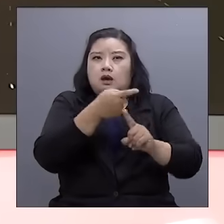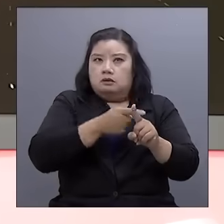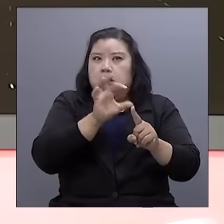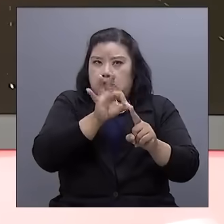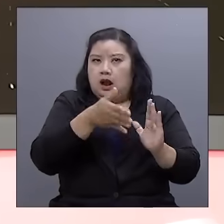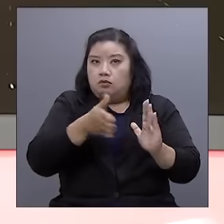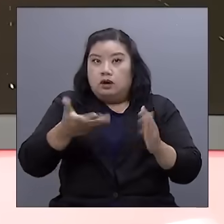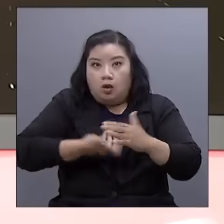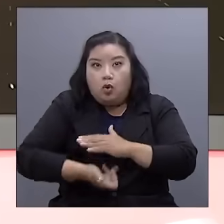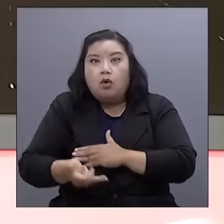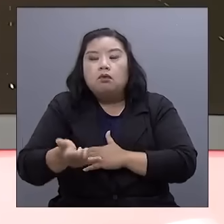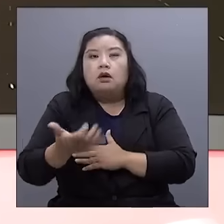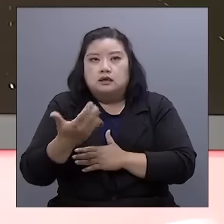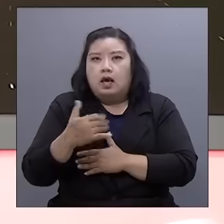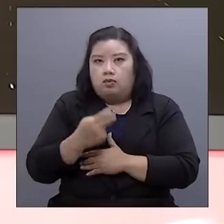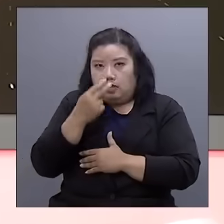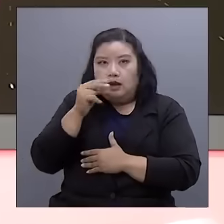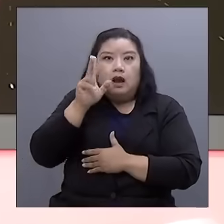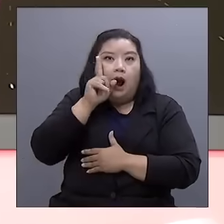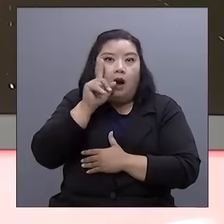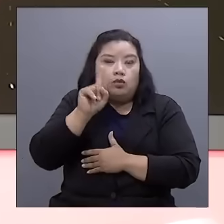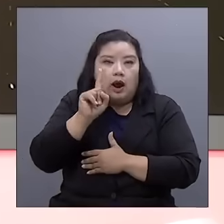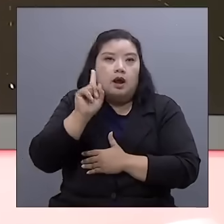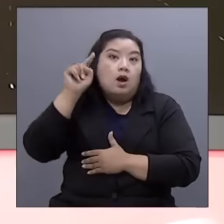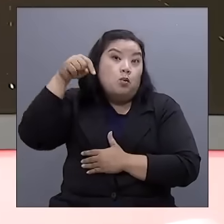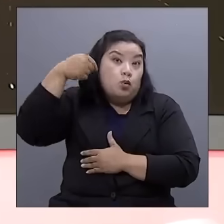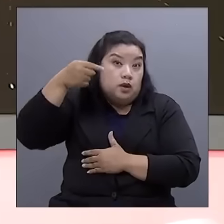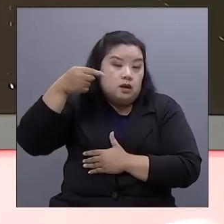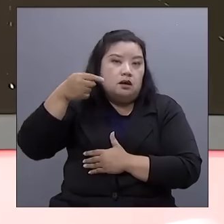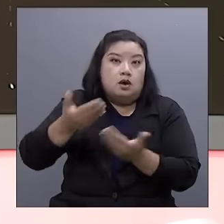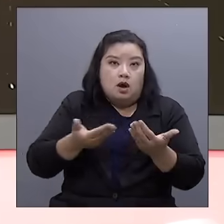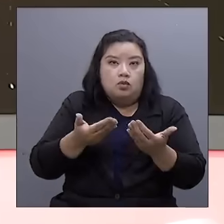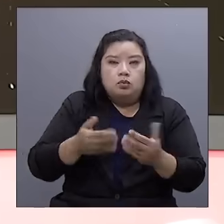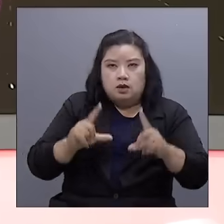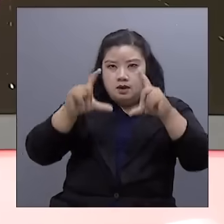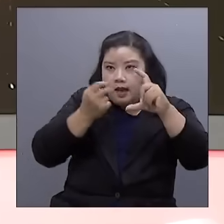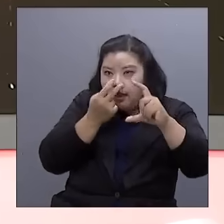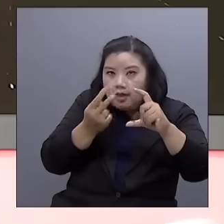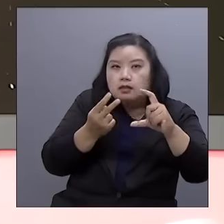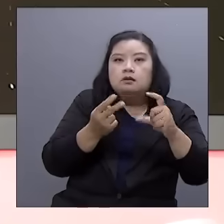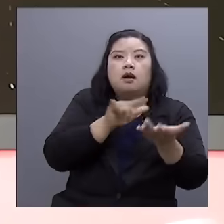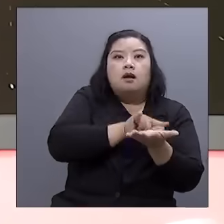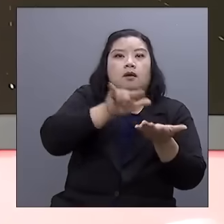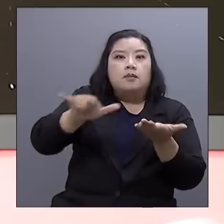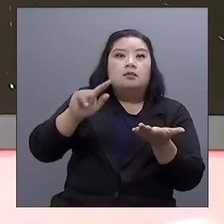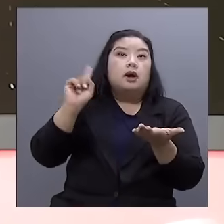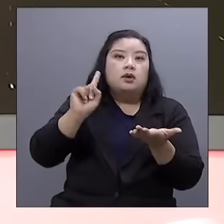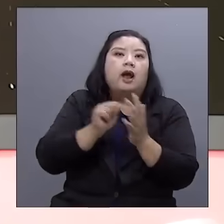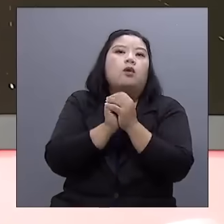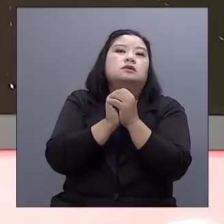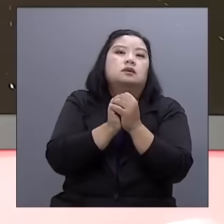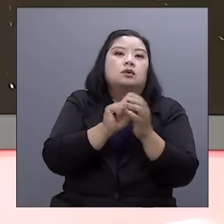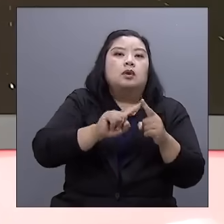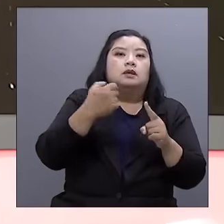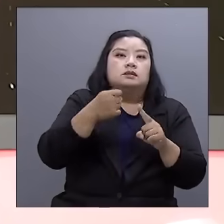ที่นักข่าวคนดังกล่าวแล้วก็ลูกขึ้นเครื่องบินส่วนตัวเดินทางจาก Los Angelesไปกรุงปักกิ่งเมื่อวันที่ 10เมษายนก่อน